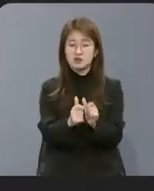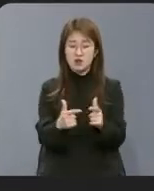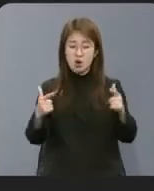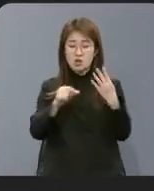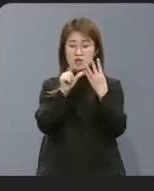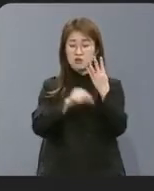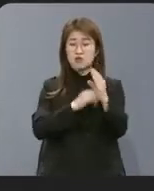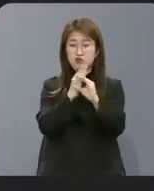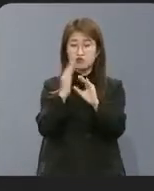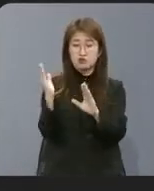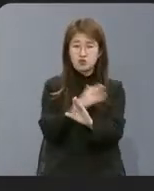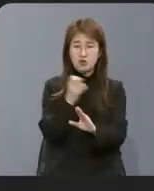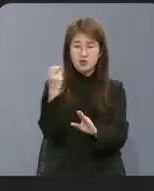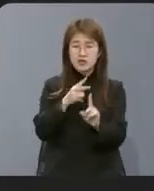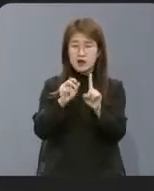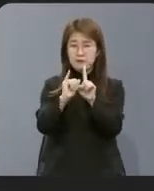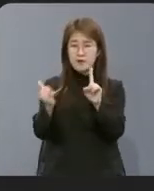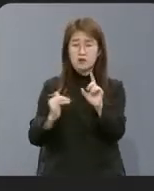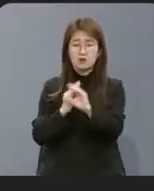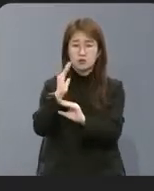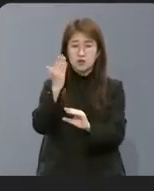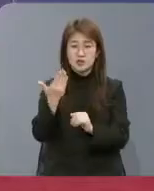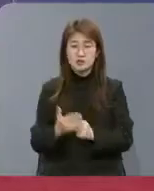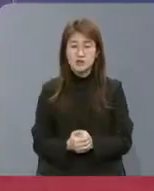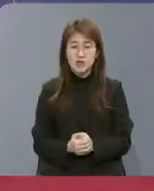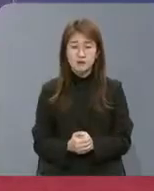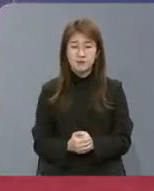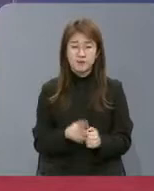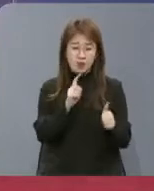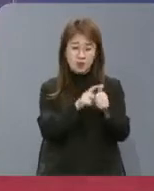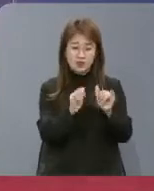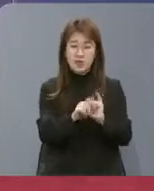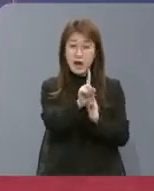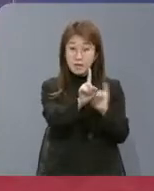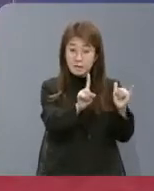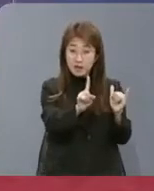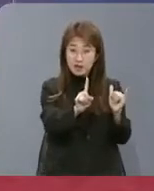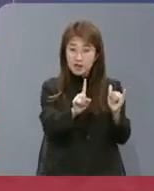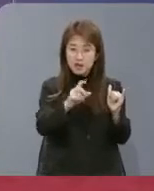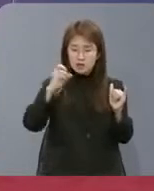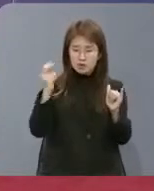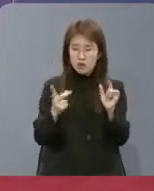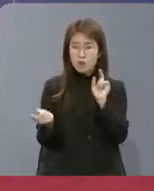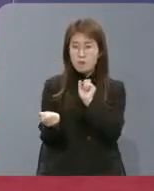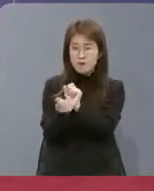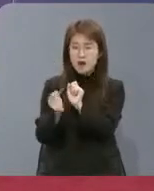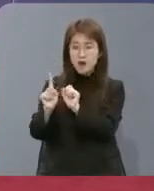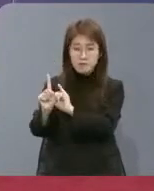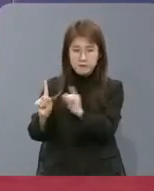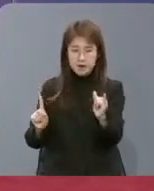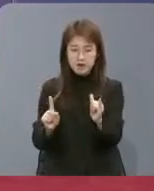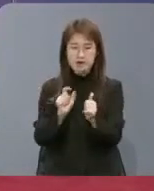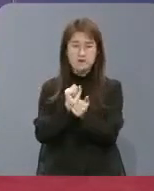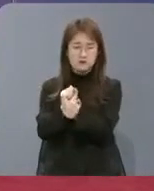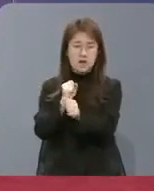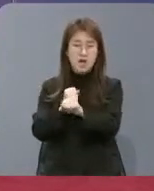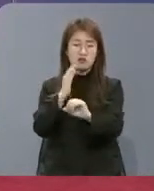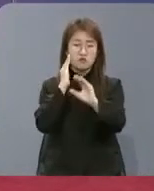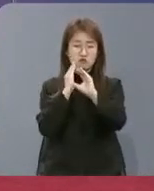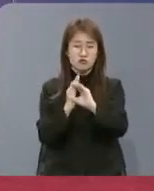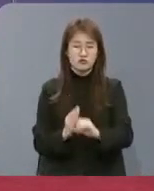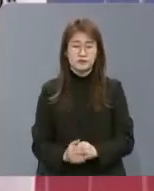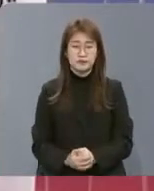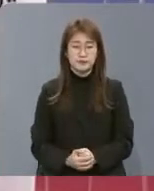중순부터 다시 1명을 넘어섰습니다. 확진자 1명이 1명 이상에게 바이러스를 다시 전파하고 있는